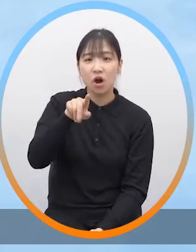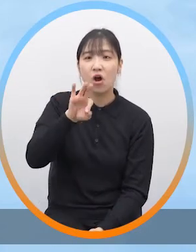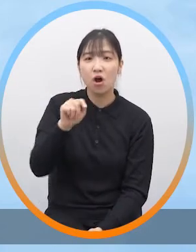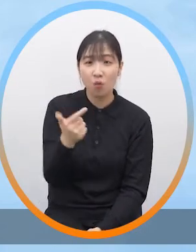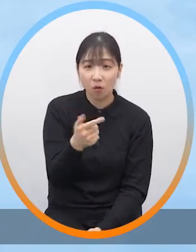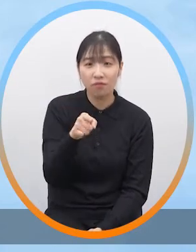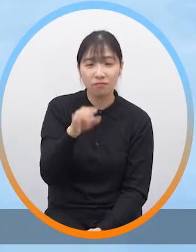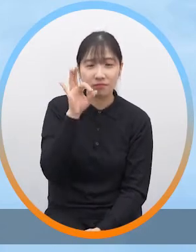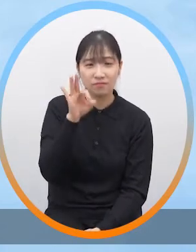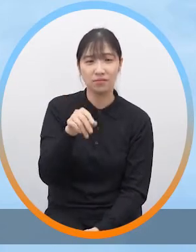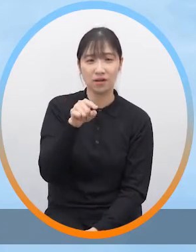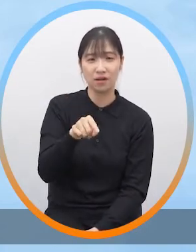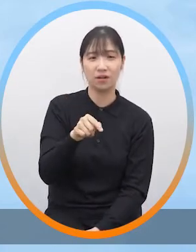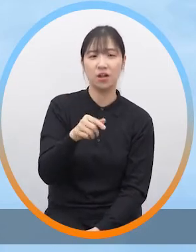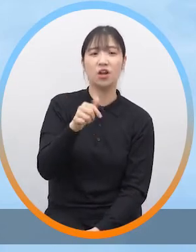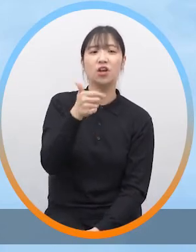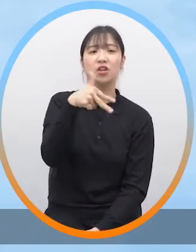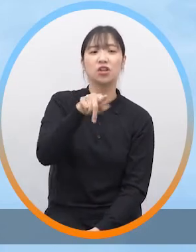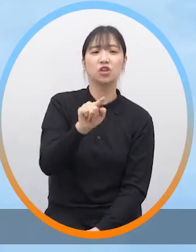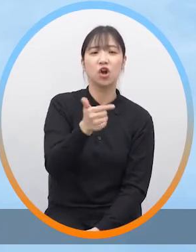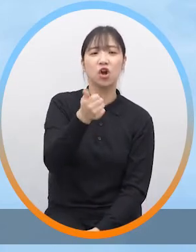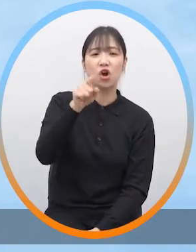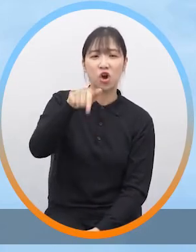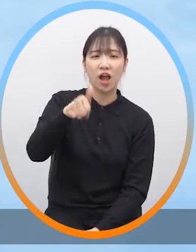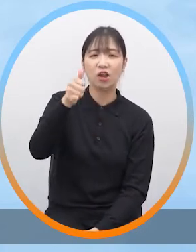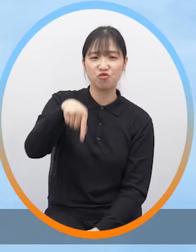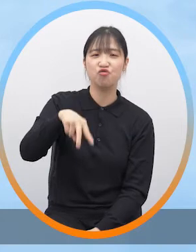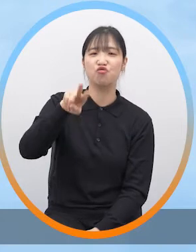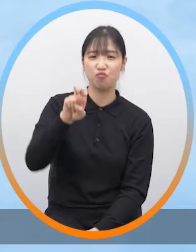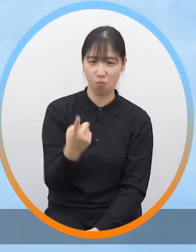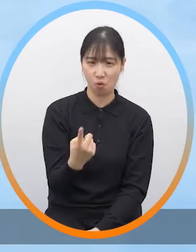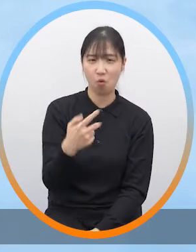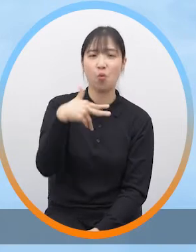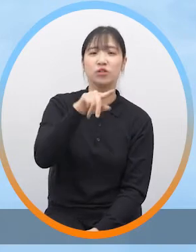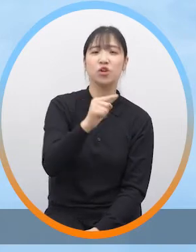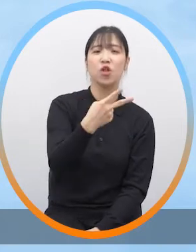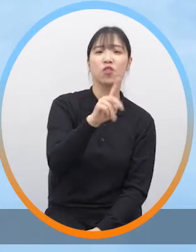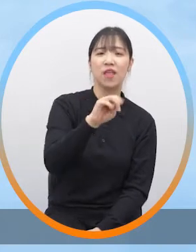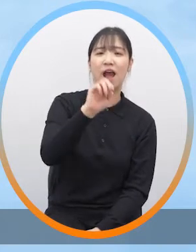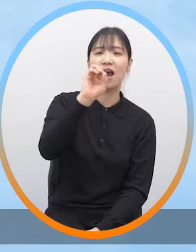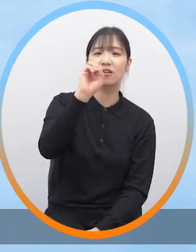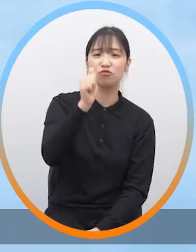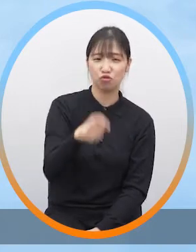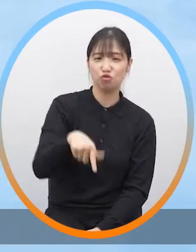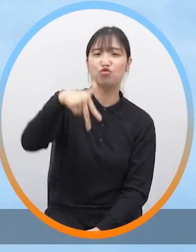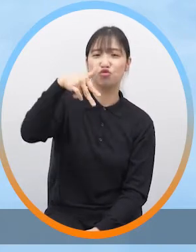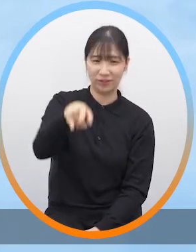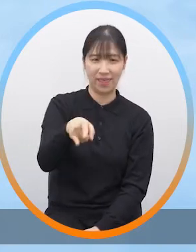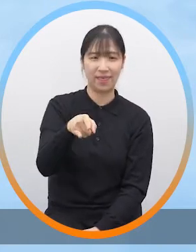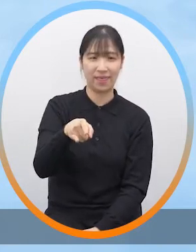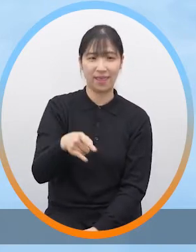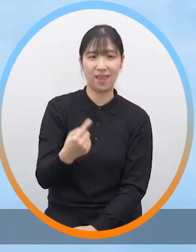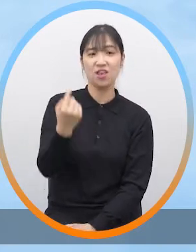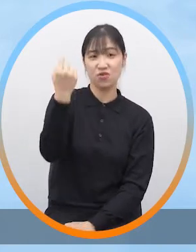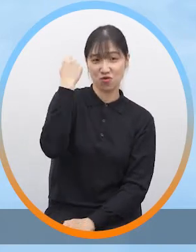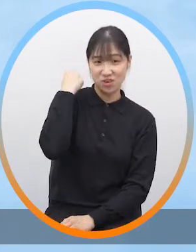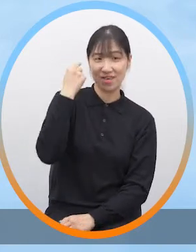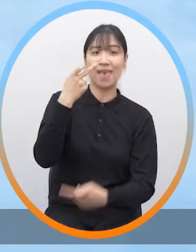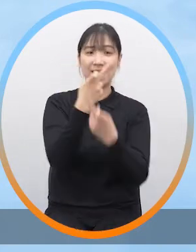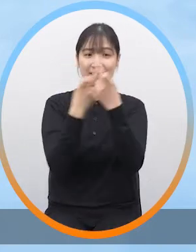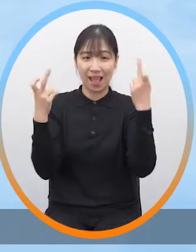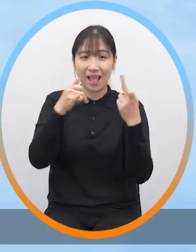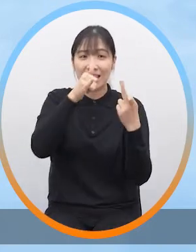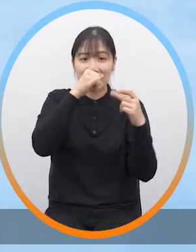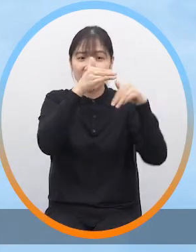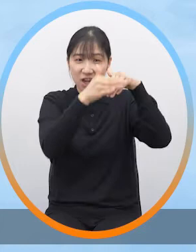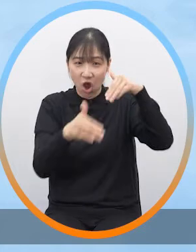서원도 여기서 보시면 전학 후묘 또는 전당 후제, 이게 다 마찬가지입니다. 뒤에 산이 있는